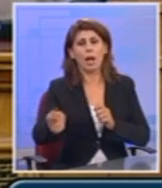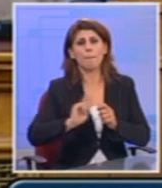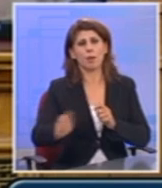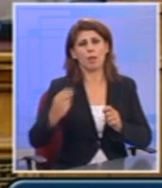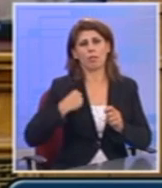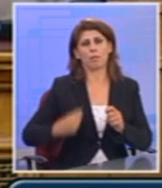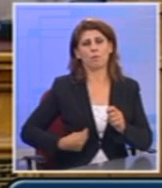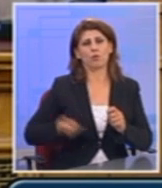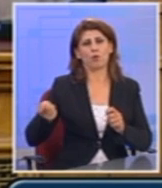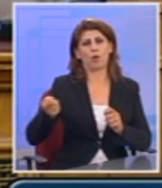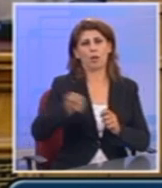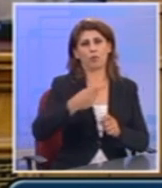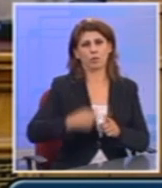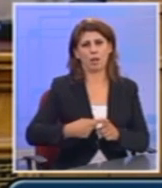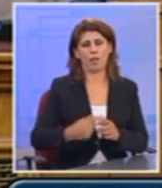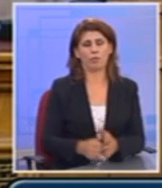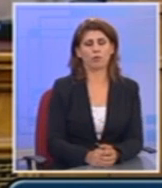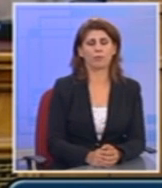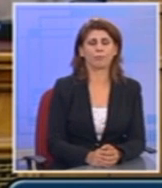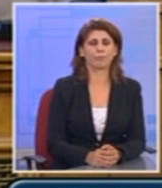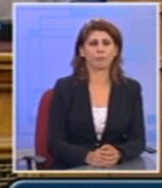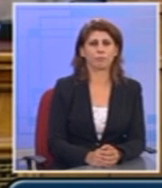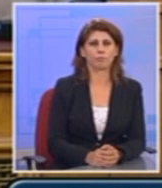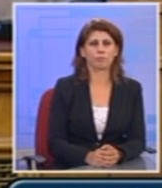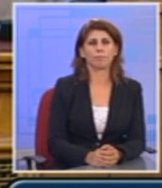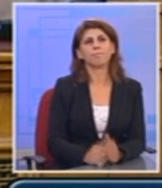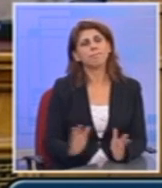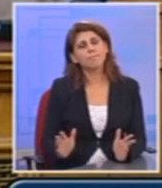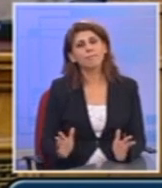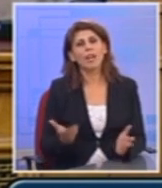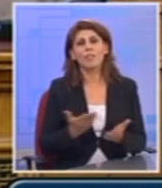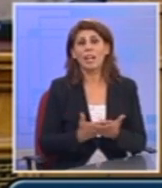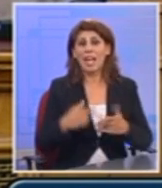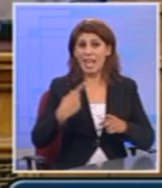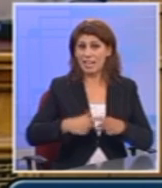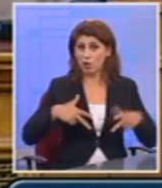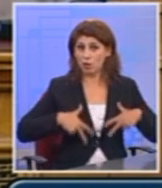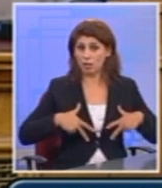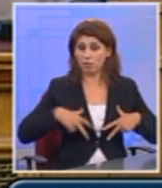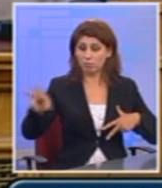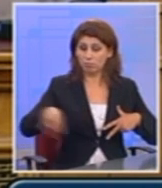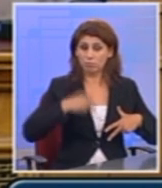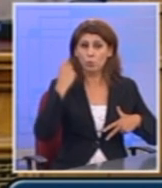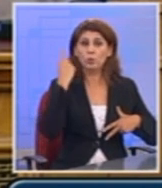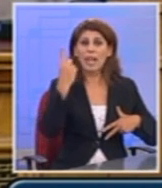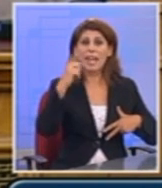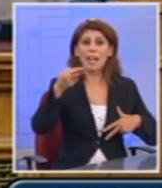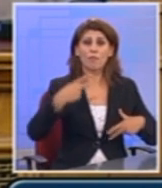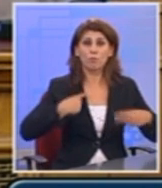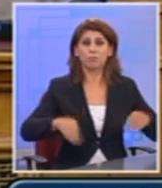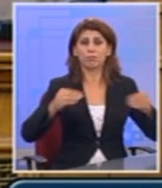δημοσίου χρέους της χώρας για να το θέσουμε απλά το ελληνικό κράτος δεν εισπράττει ούτε 1€ από τις